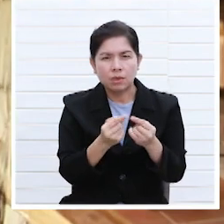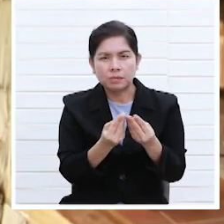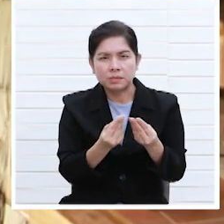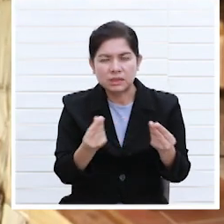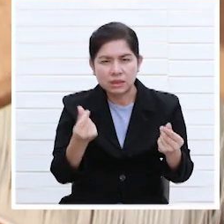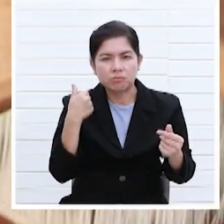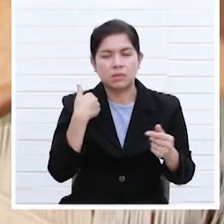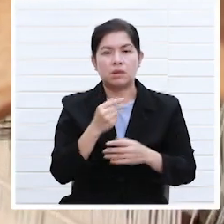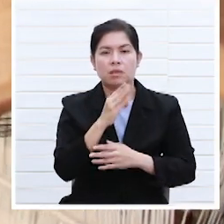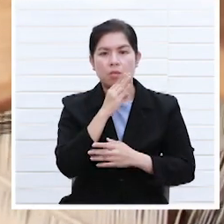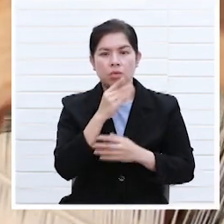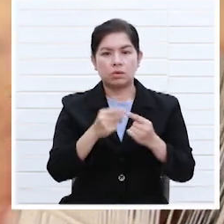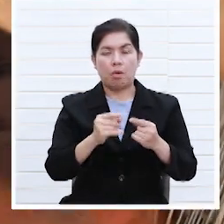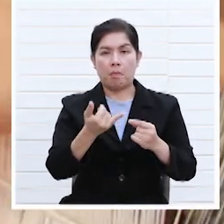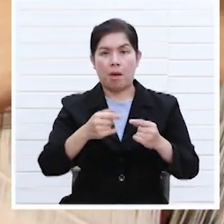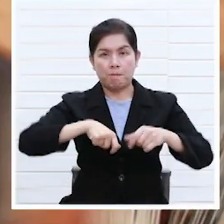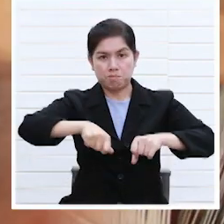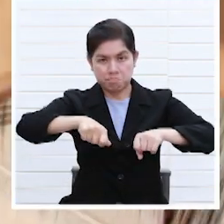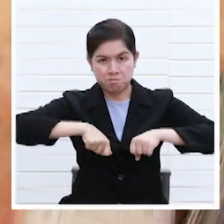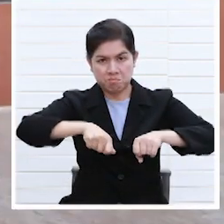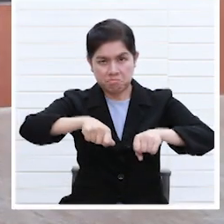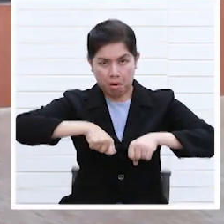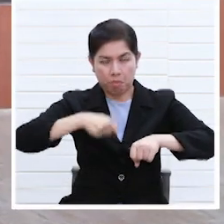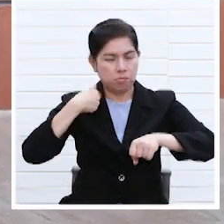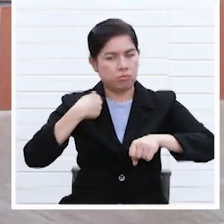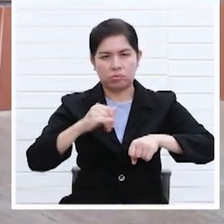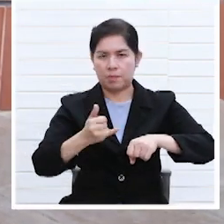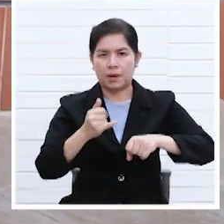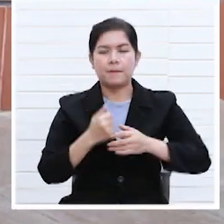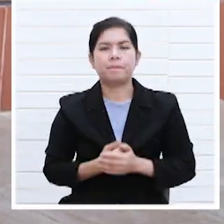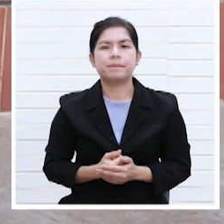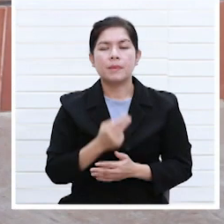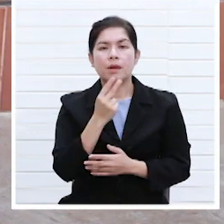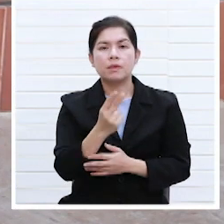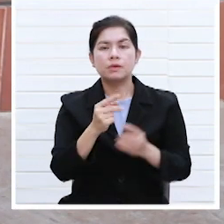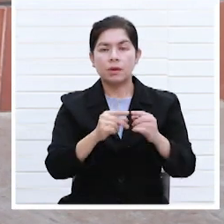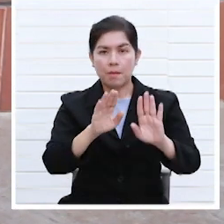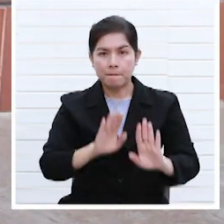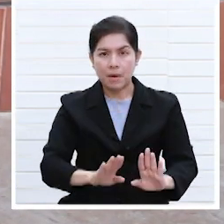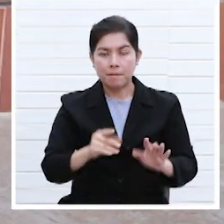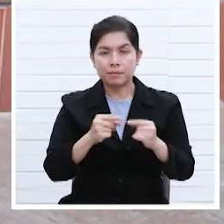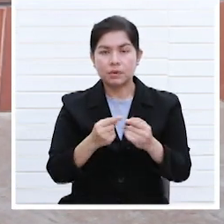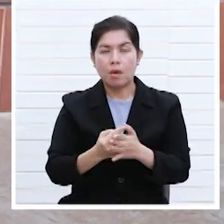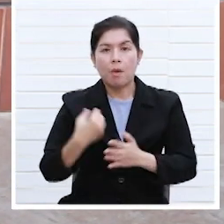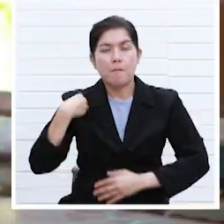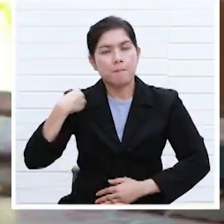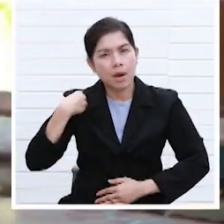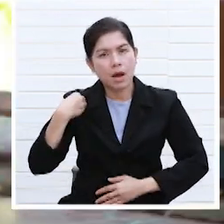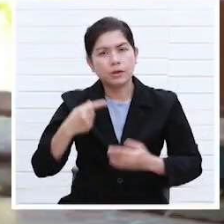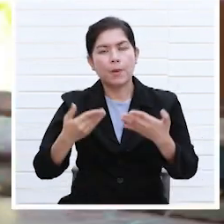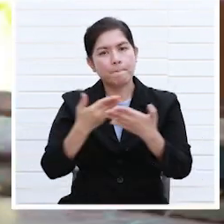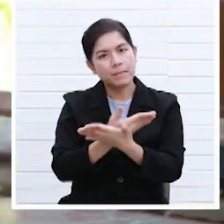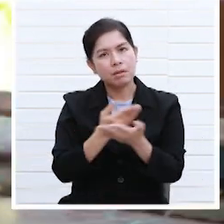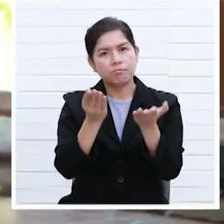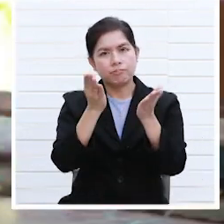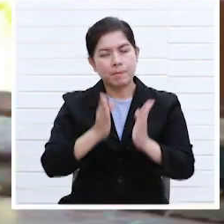ทอสไลด์ใบสไลด์มามันจะเกิดมิติได ้มันไหมที่เราผ้าผืนที่เราเห็นอยู่ตรงนี้นอกจากจะตัดชุดตัดอะไรขึ้นมาแล้วก็ยัง